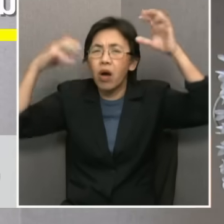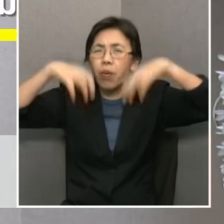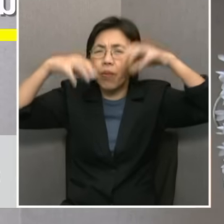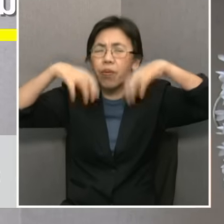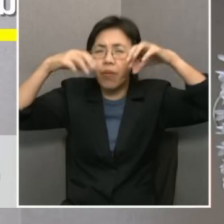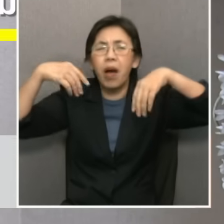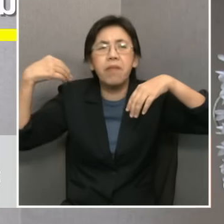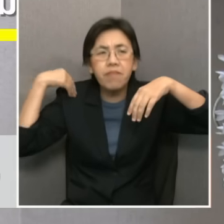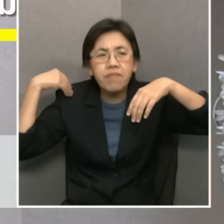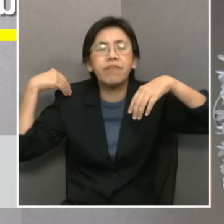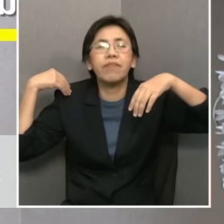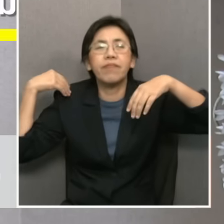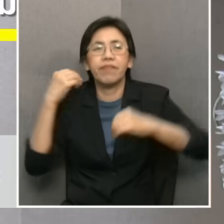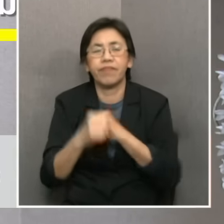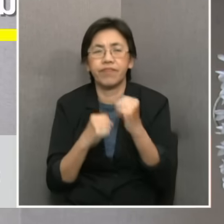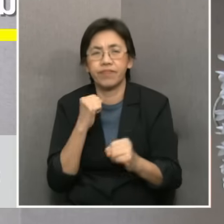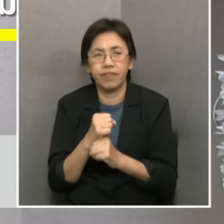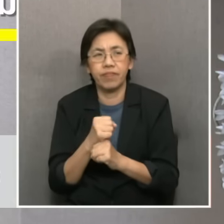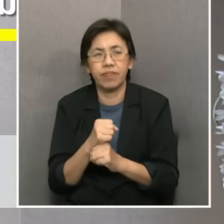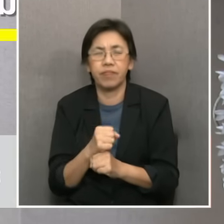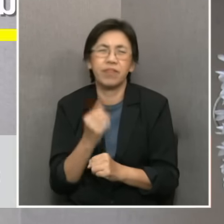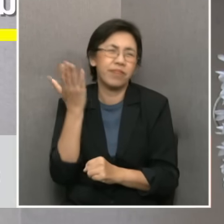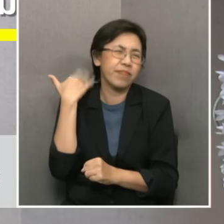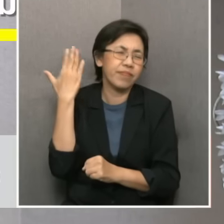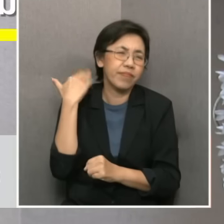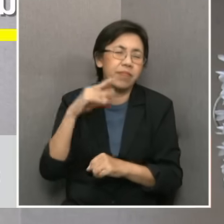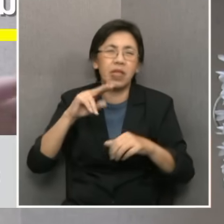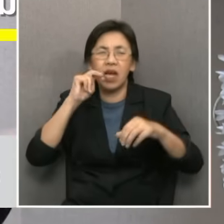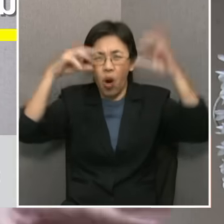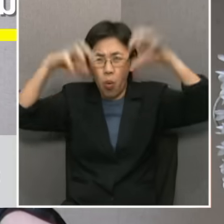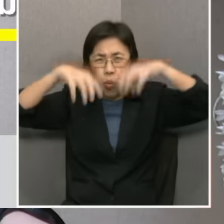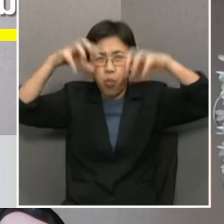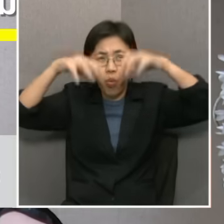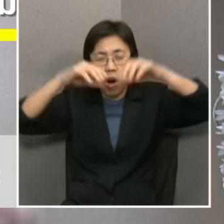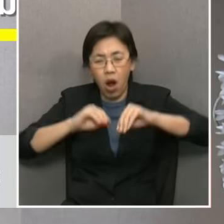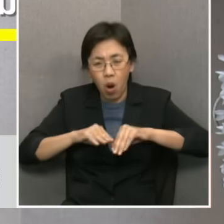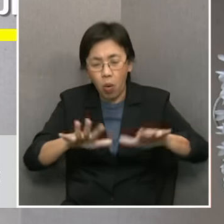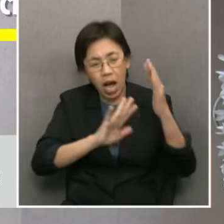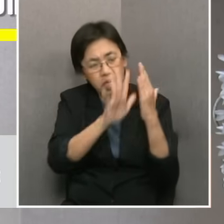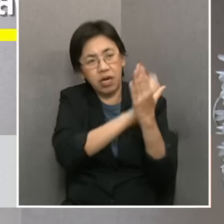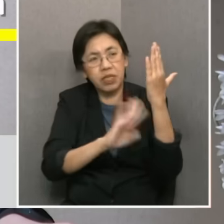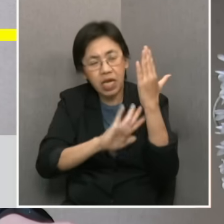นี้ปีเอนิโญอย่างนี้นะครับมันไม่ได้ตกแผ่เป็นบริเวณกว้างมันจะต